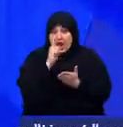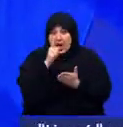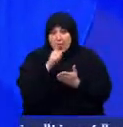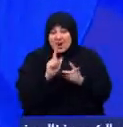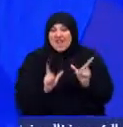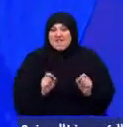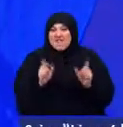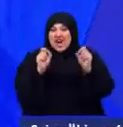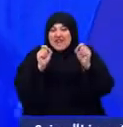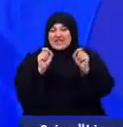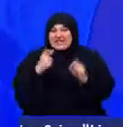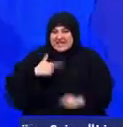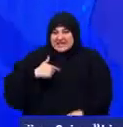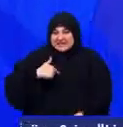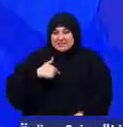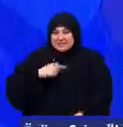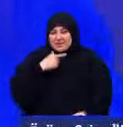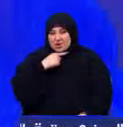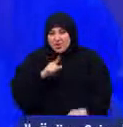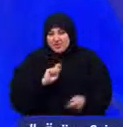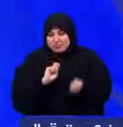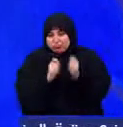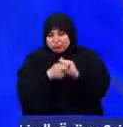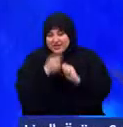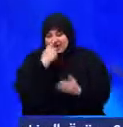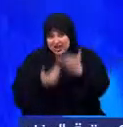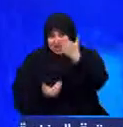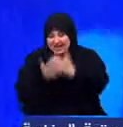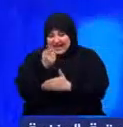بالمتحورات، فالمتحورات لا أعتقد أنه